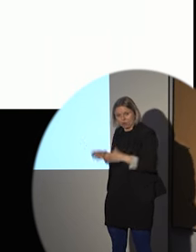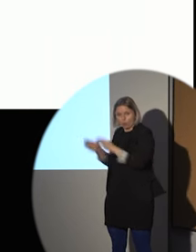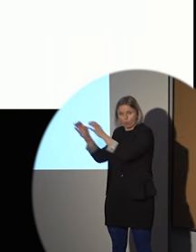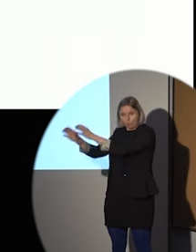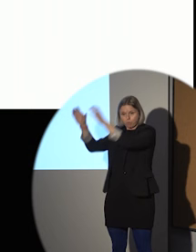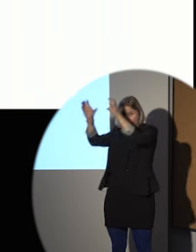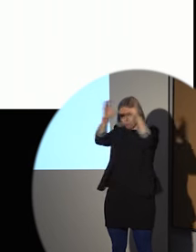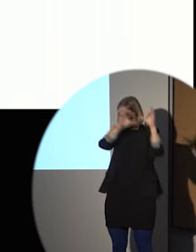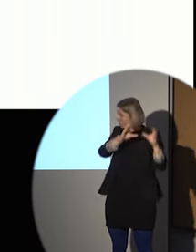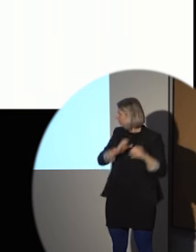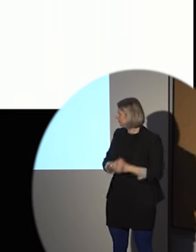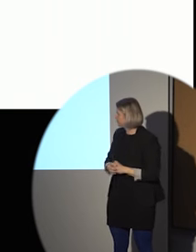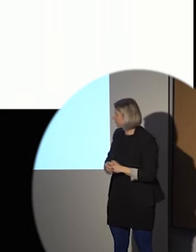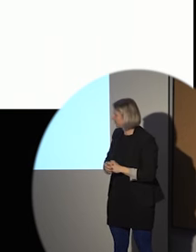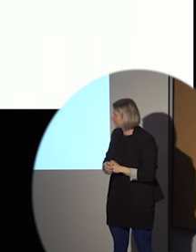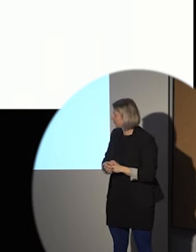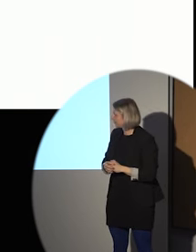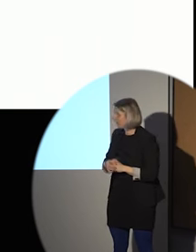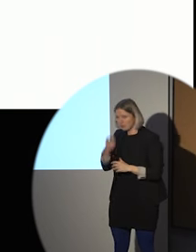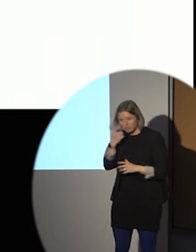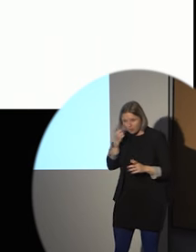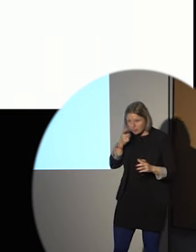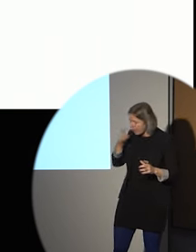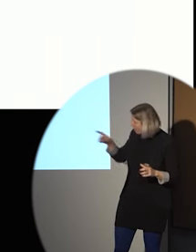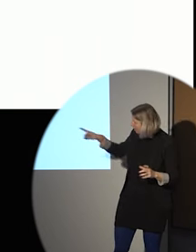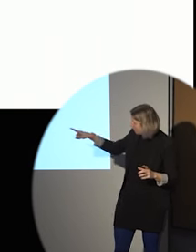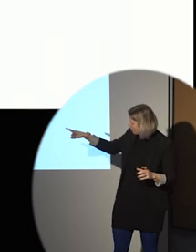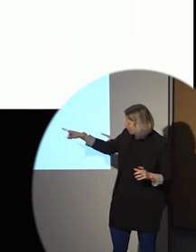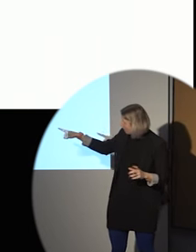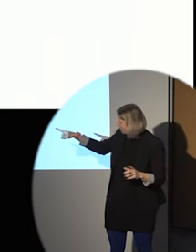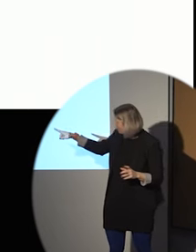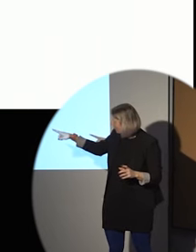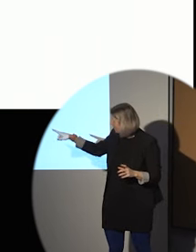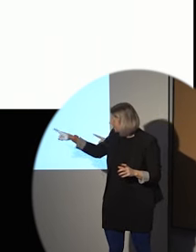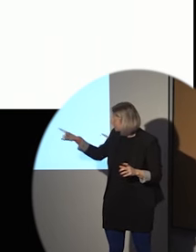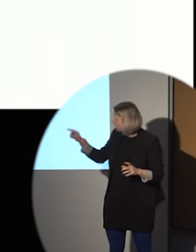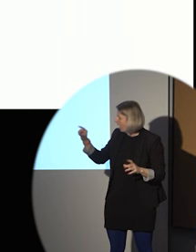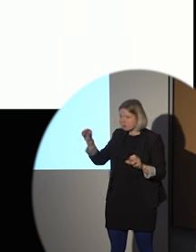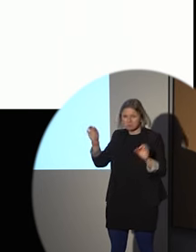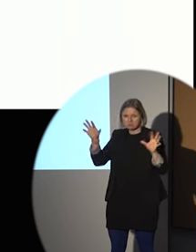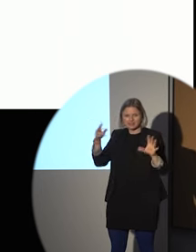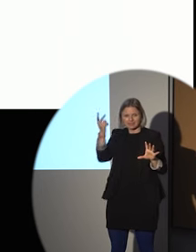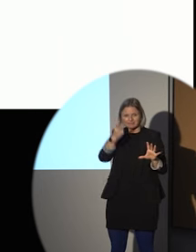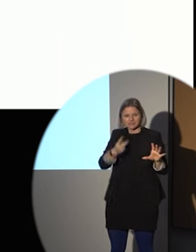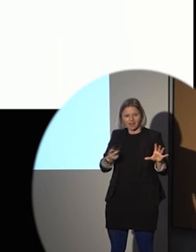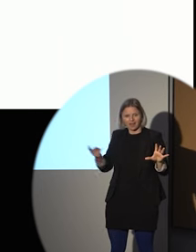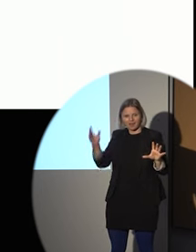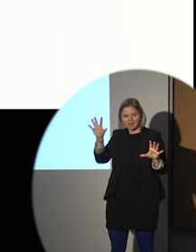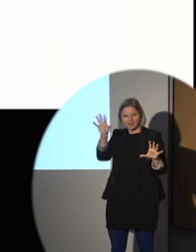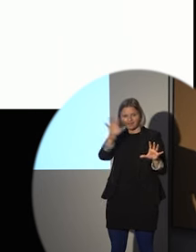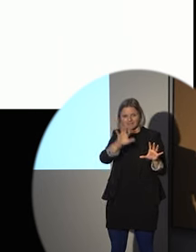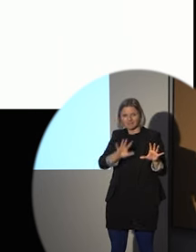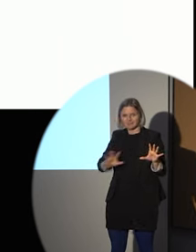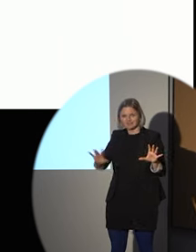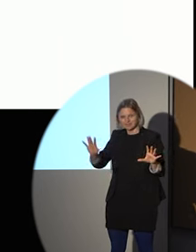voyez que ces structures, si vous les regardez, vous apercevez qu'elle forme un peu un dessin, en fait. Vous voyez, en fait,